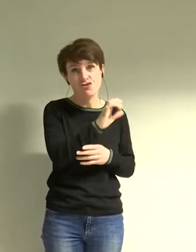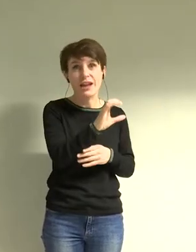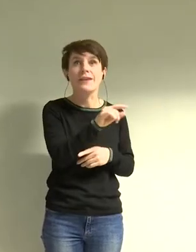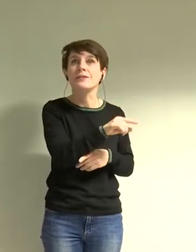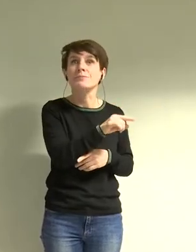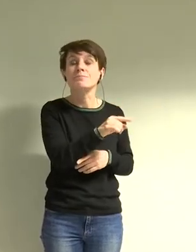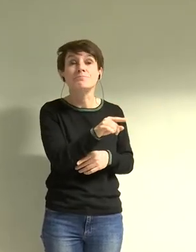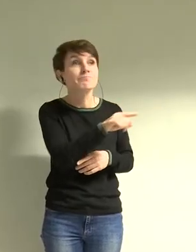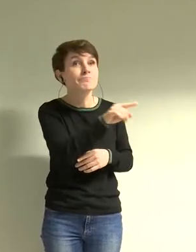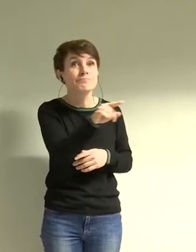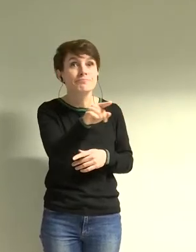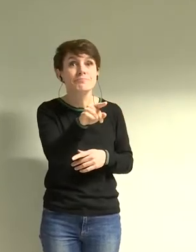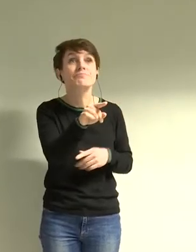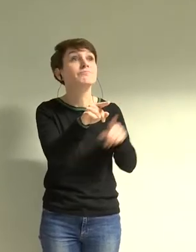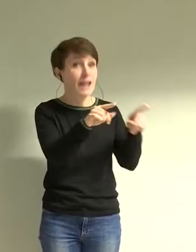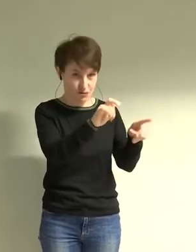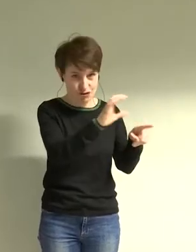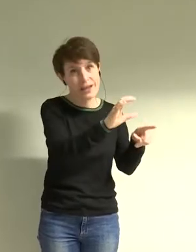et nasa